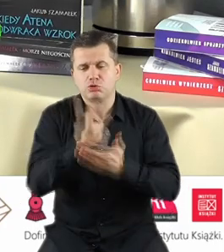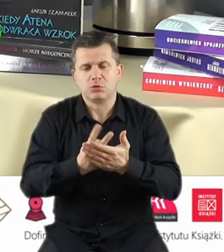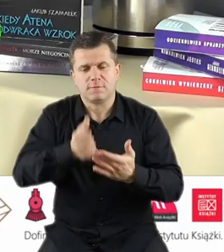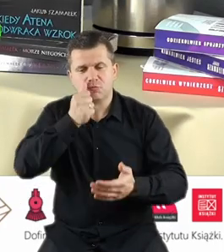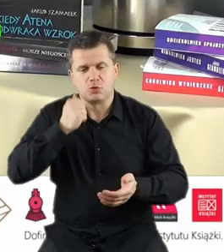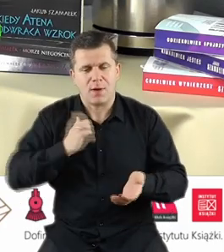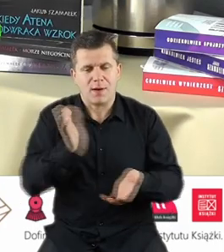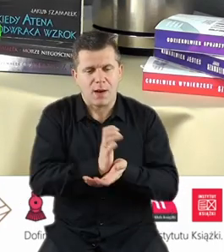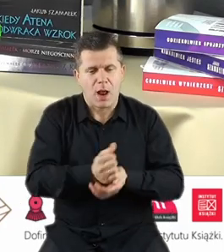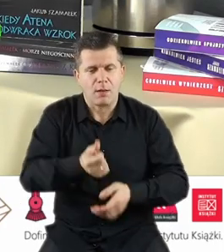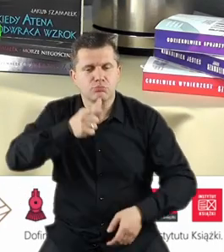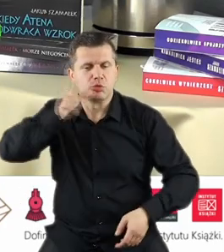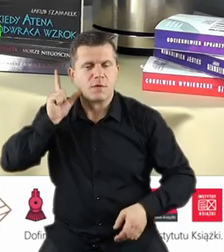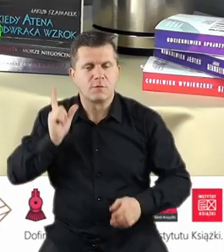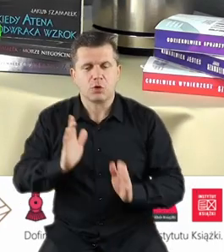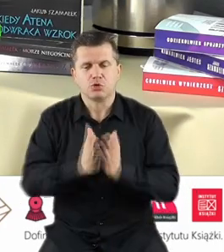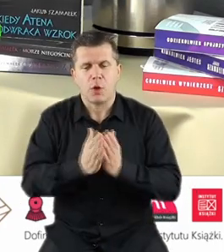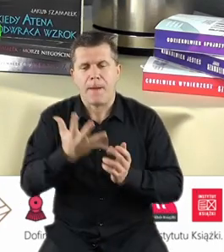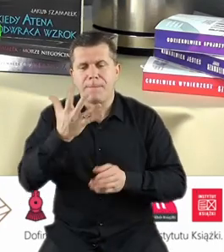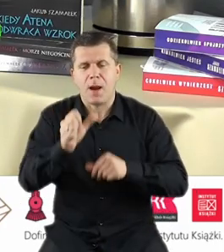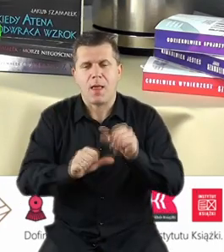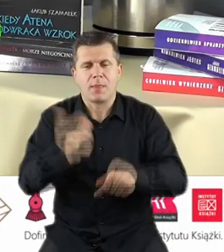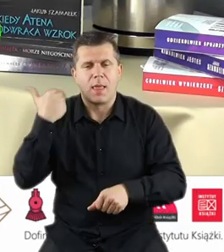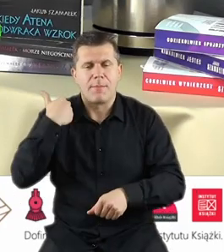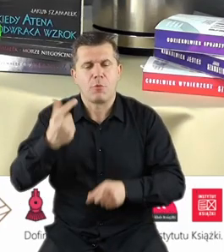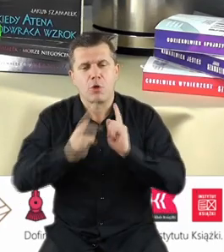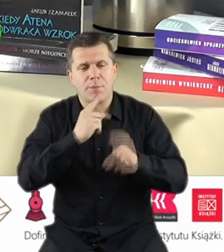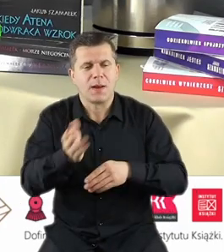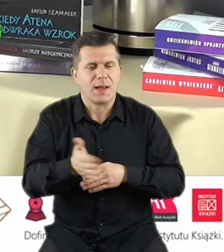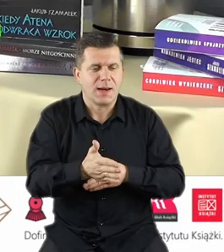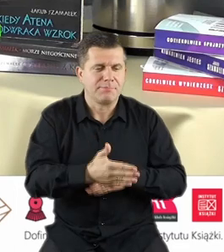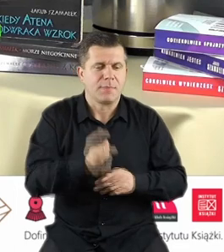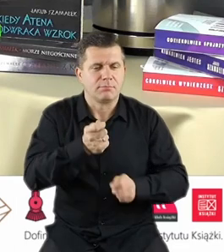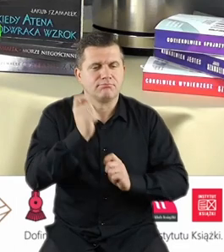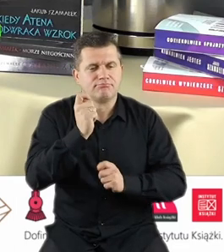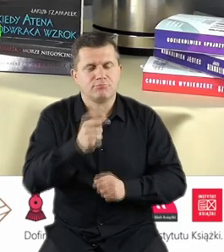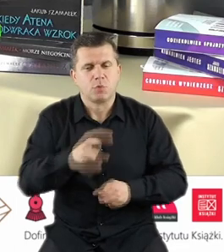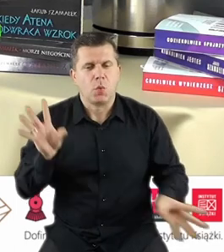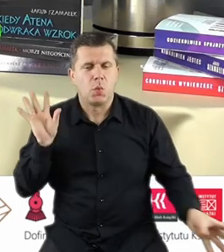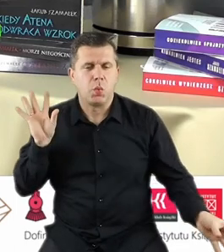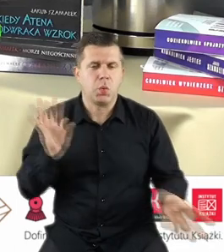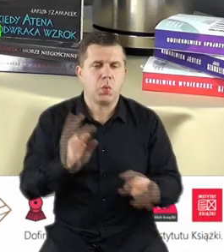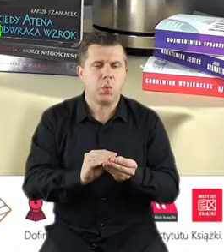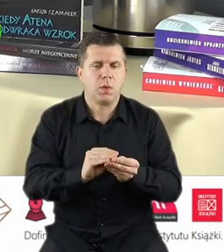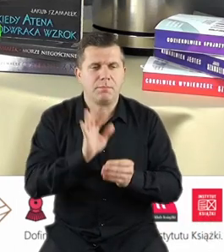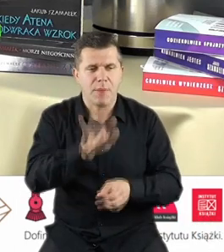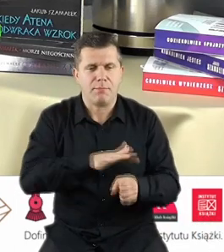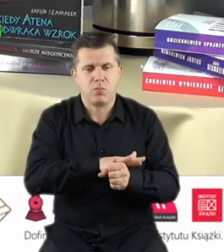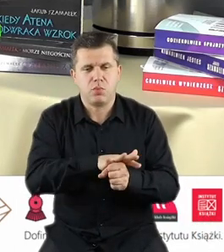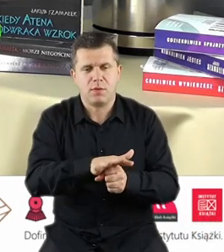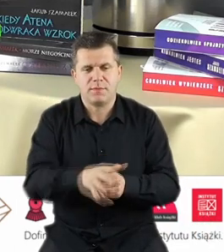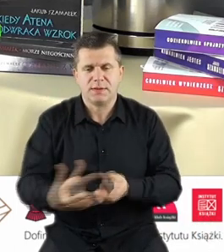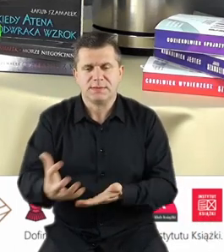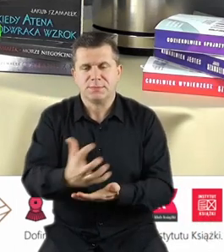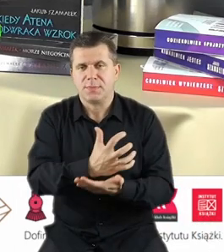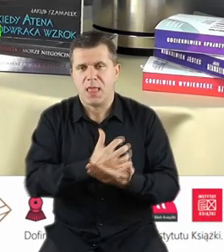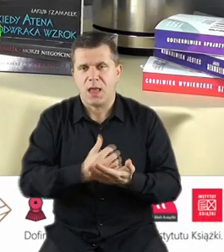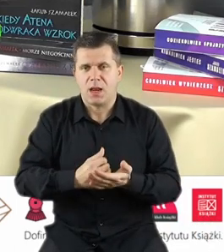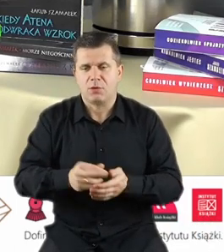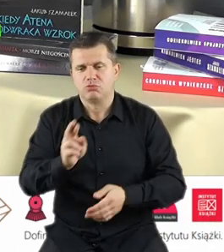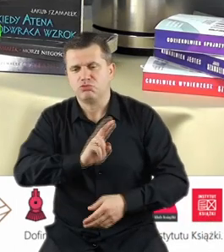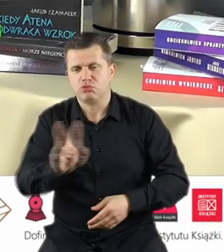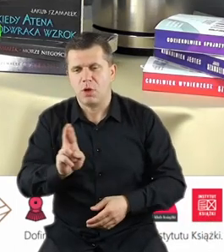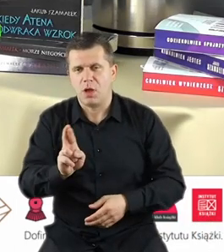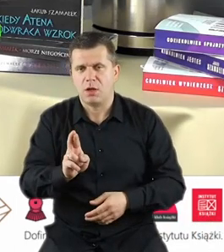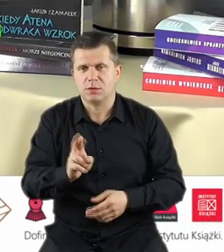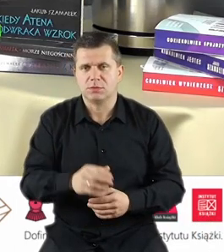przedwczoraj w książce, o czym 5 lat temu rozmawialiśmy na rybach i to też po prostu pisarz zbiera rzeczy wokół